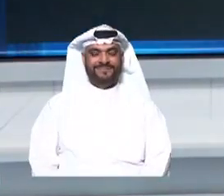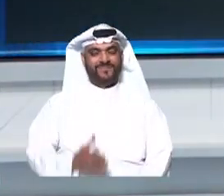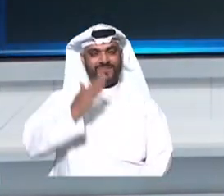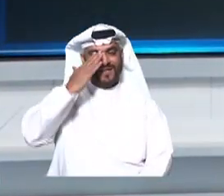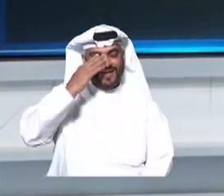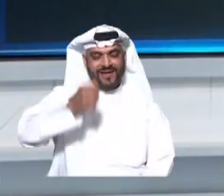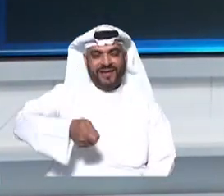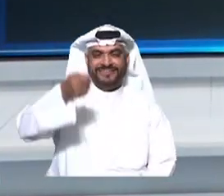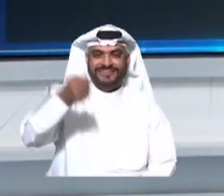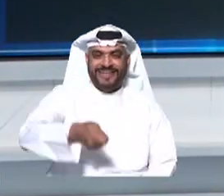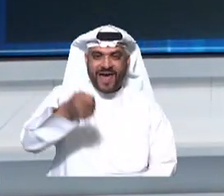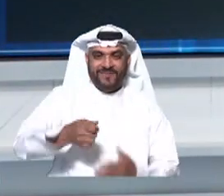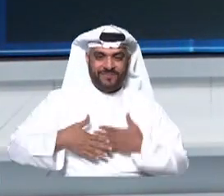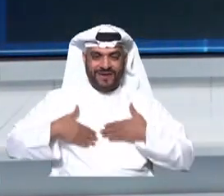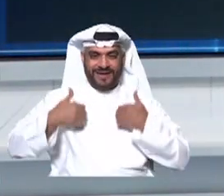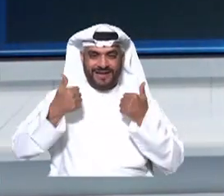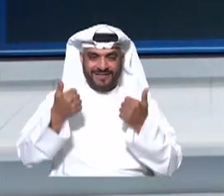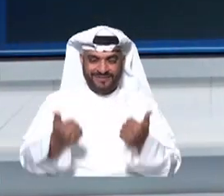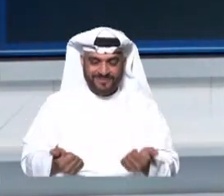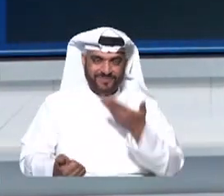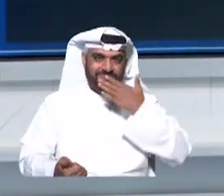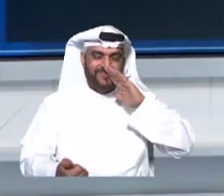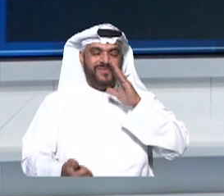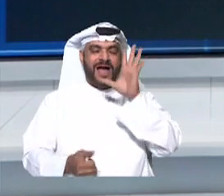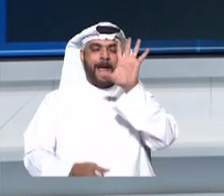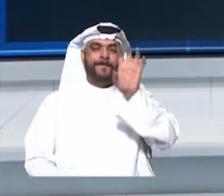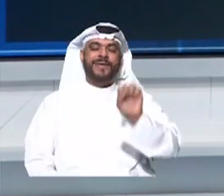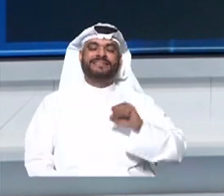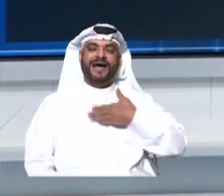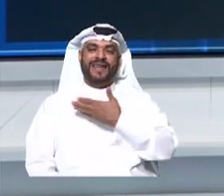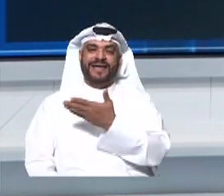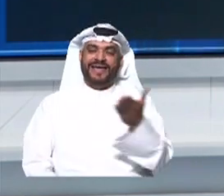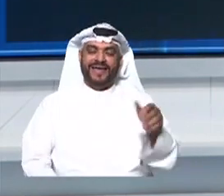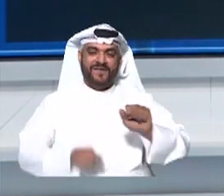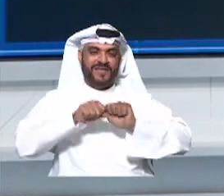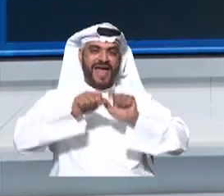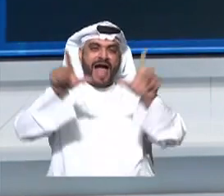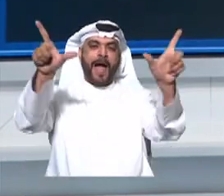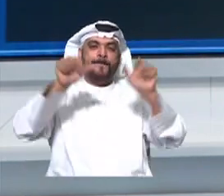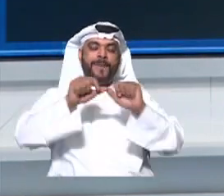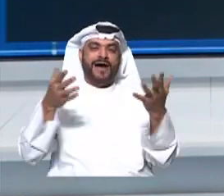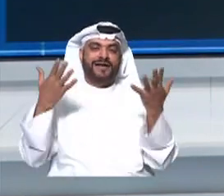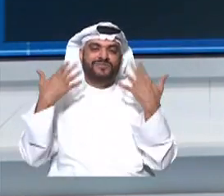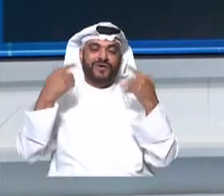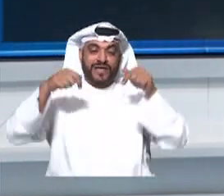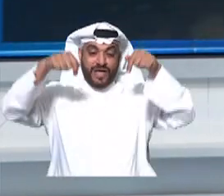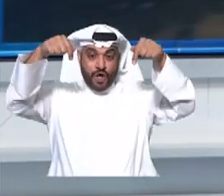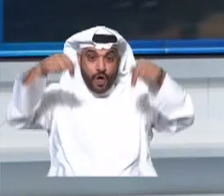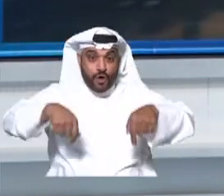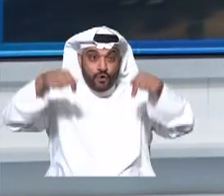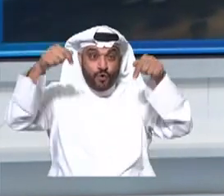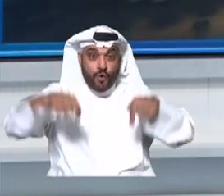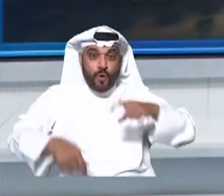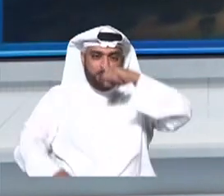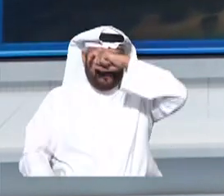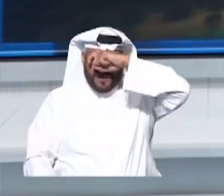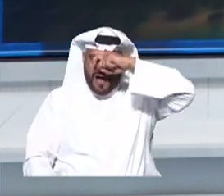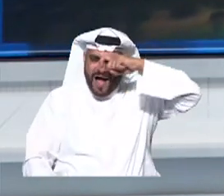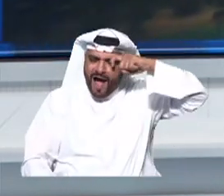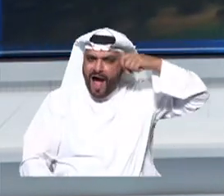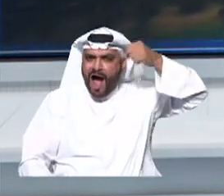السلام عليكم ورحمة الله وبركاته أعزائي المشاهدين، مساكم الله بالخير في نشرتنا الجوية لهذا اليوم. أجواءنا اليوم أجواء شديدة